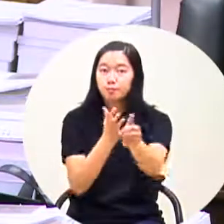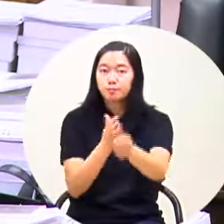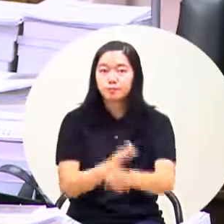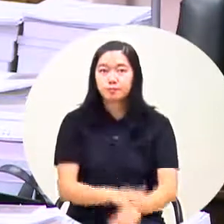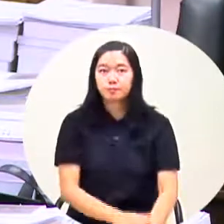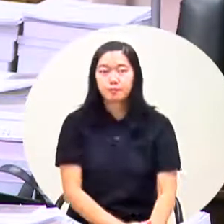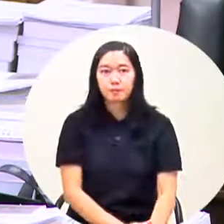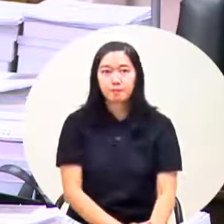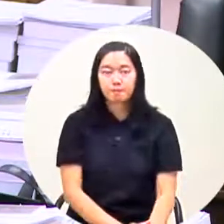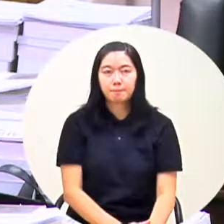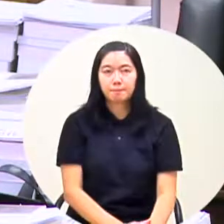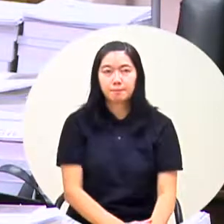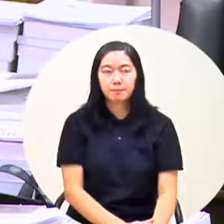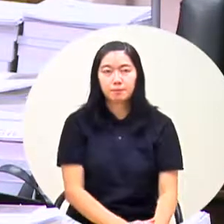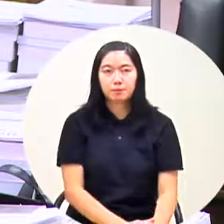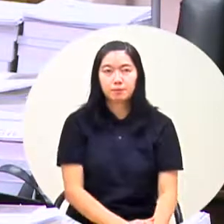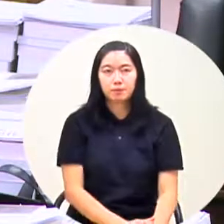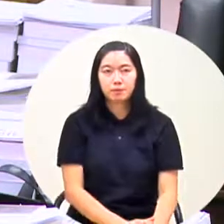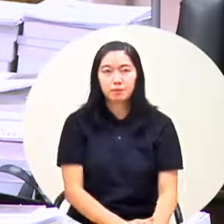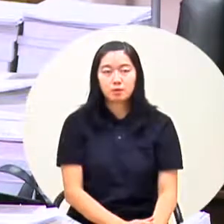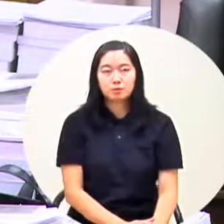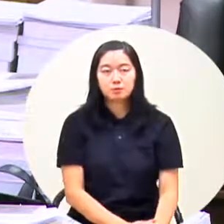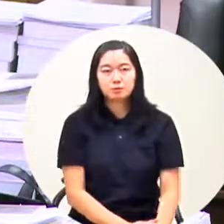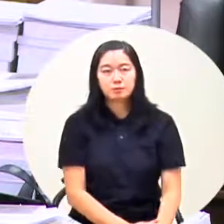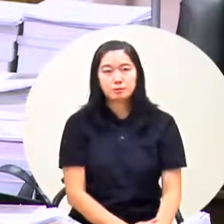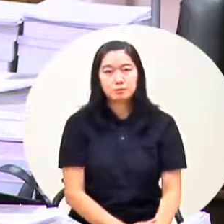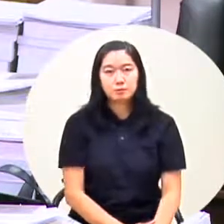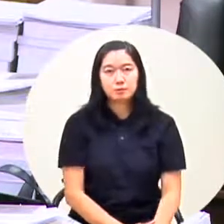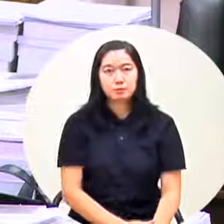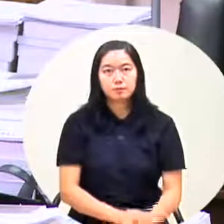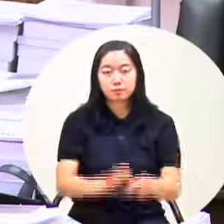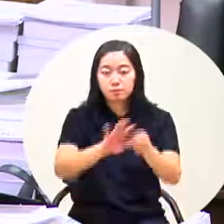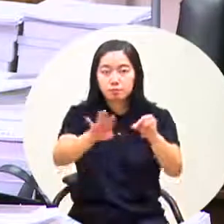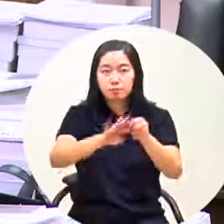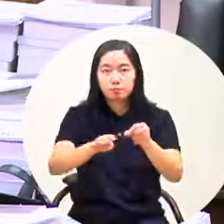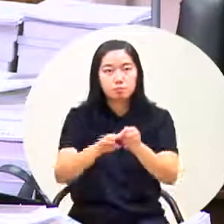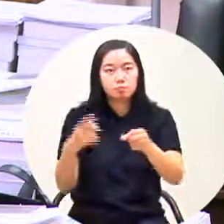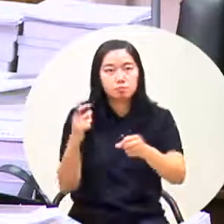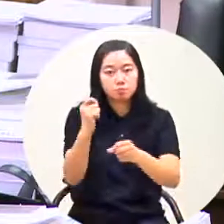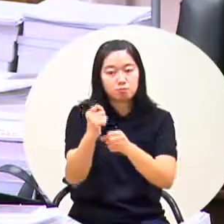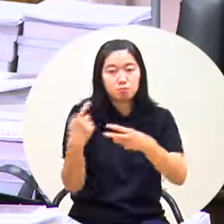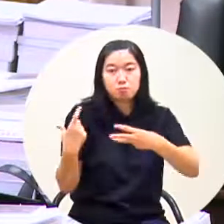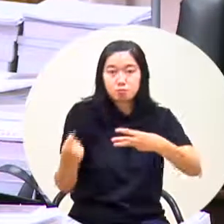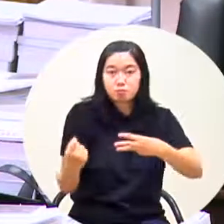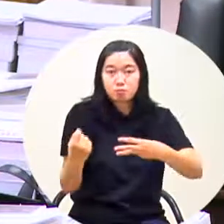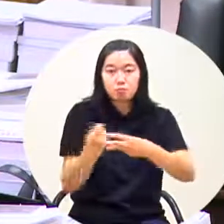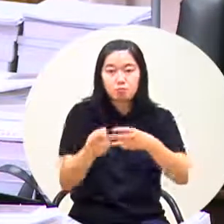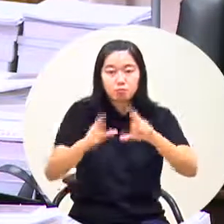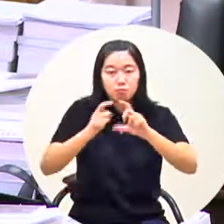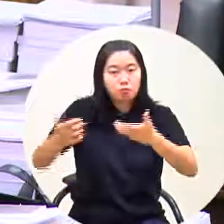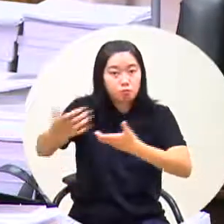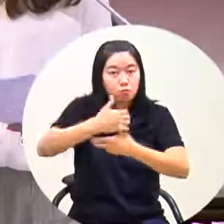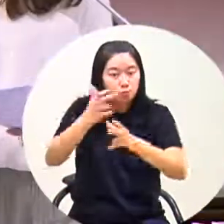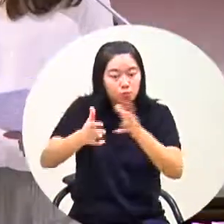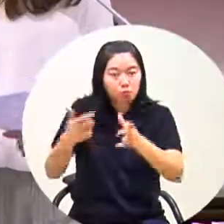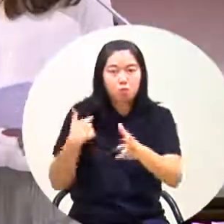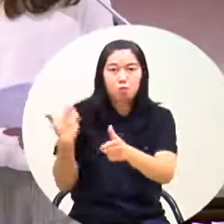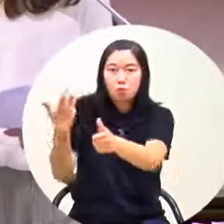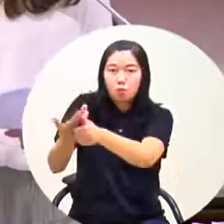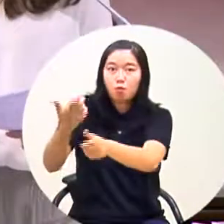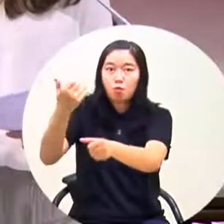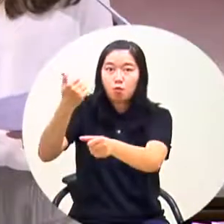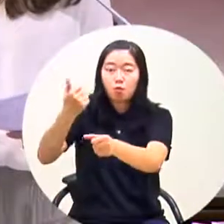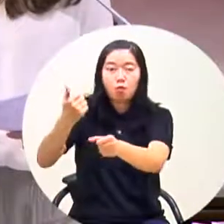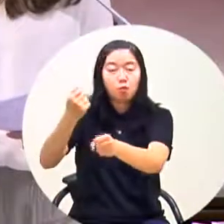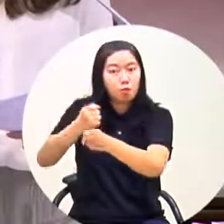和跟议员做报告哈。我想，南区资源回收厂回馈设施的部分，我们是委外经营，然后委外经营，那